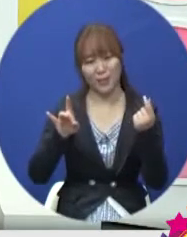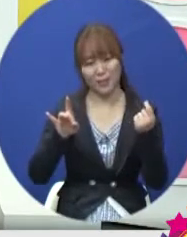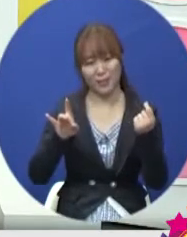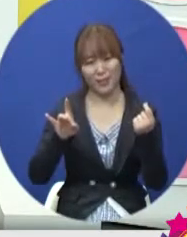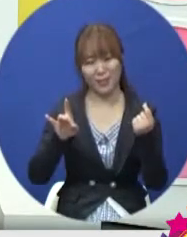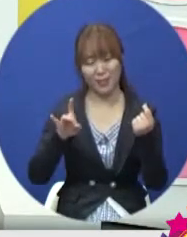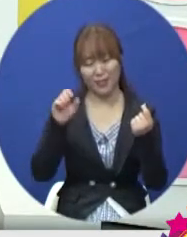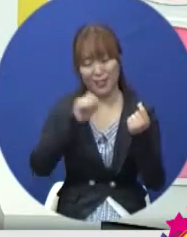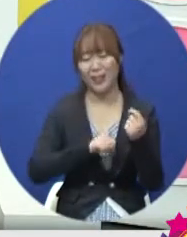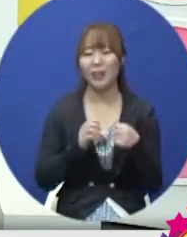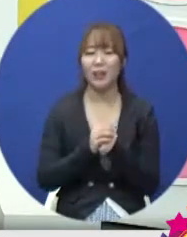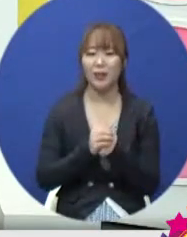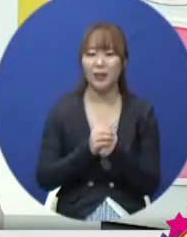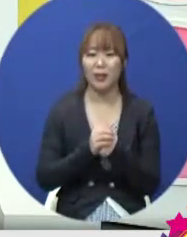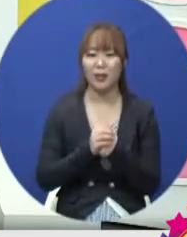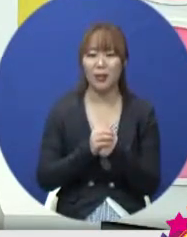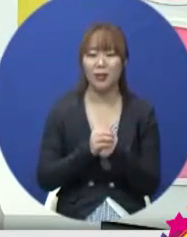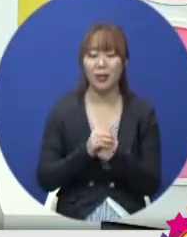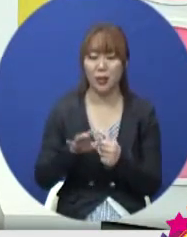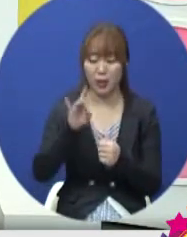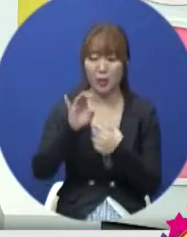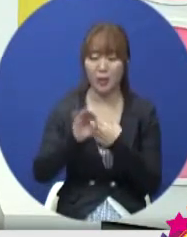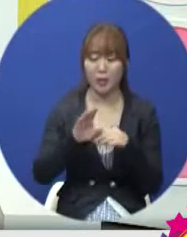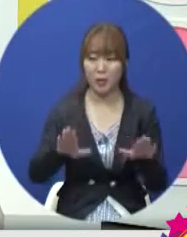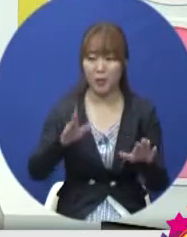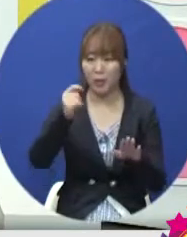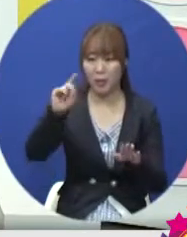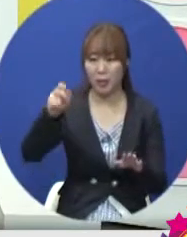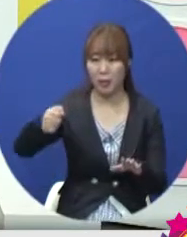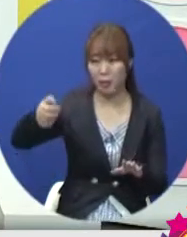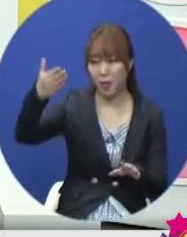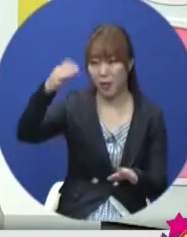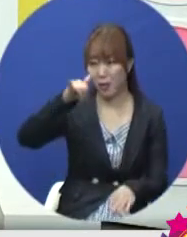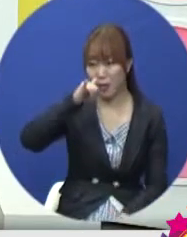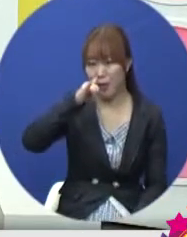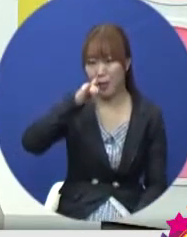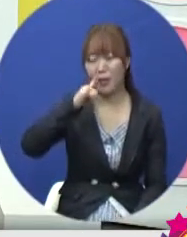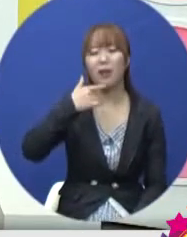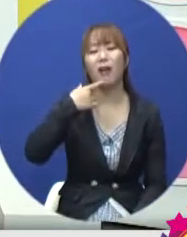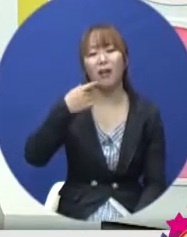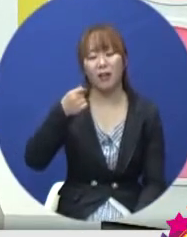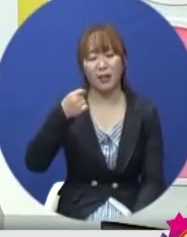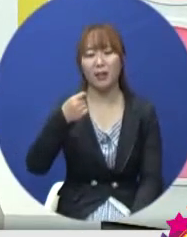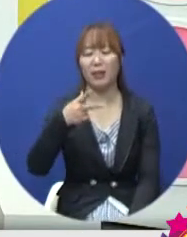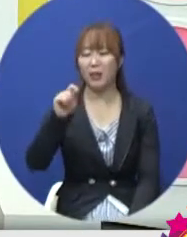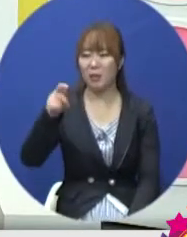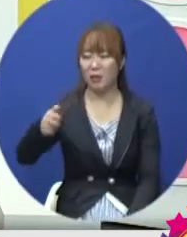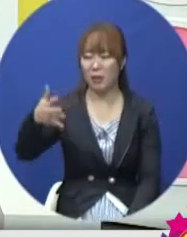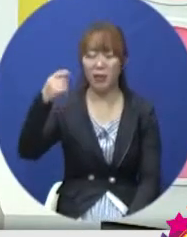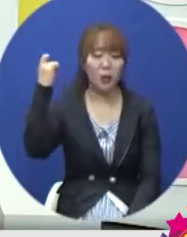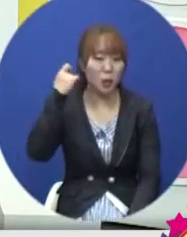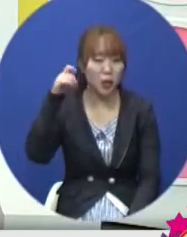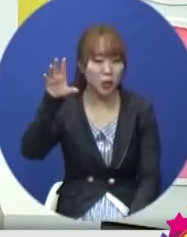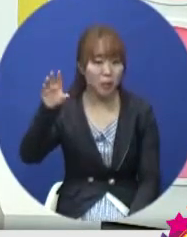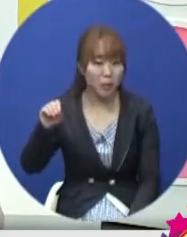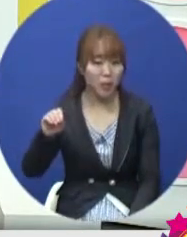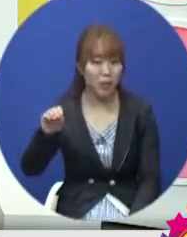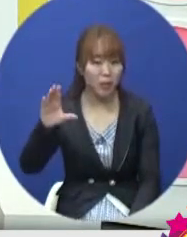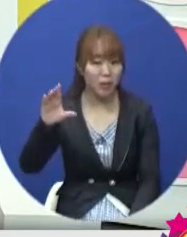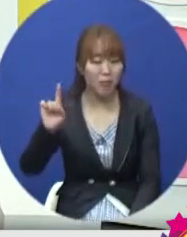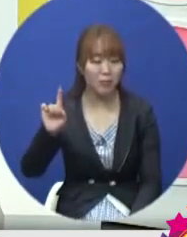아, 그러시구나. 네. 처음이면요. 지금 네. 테레비 켜놓고 계세요? 네. 아, 테레비 켜는데 소리는